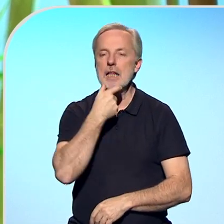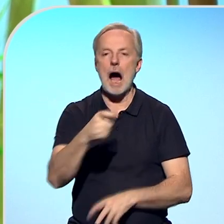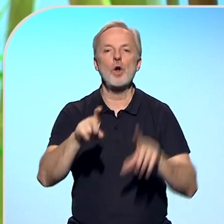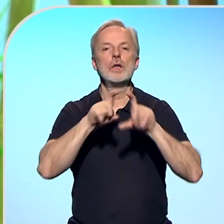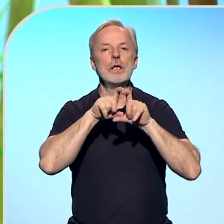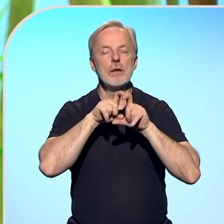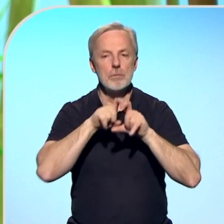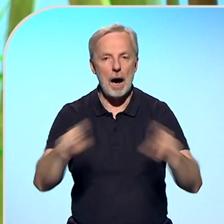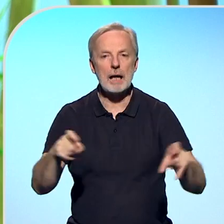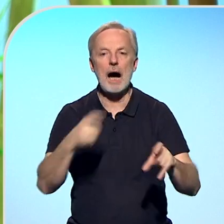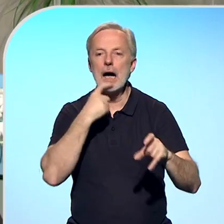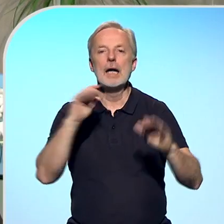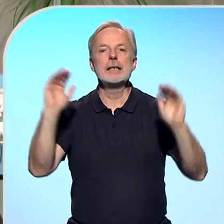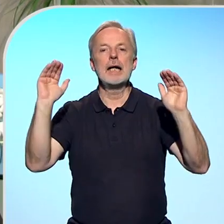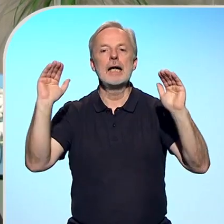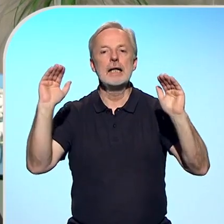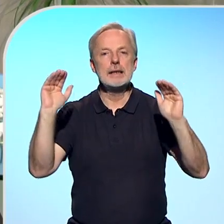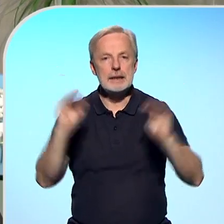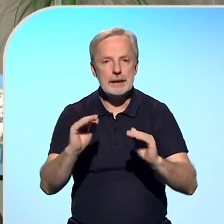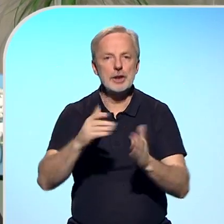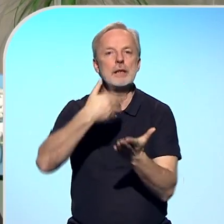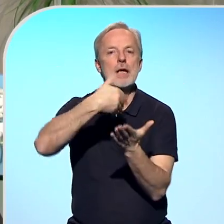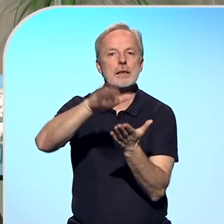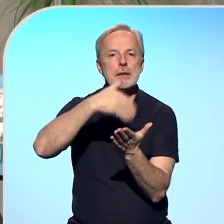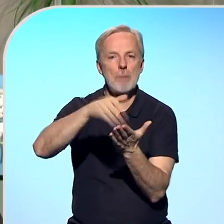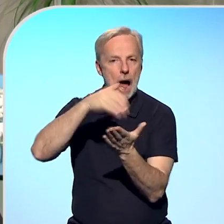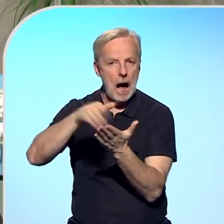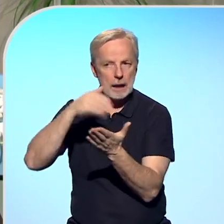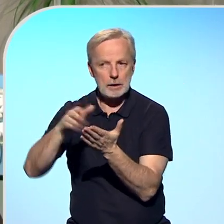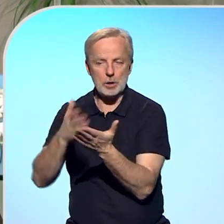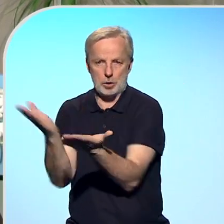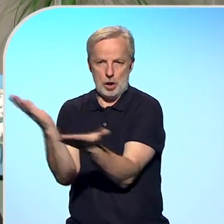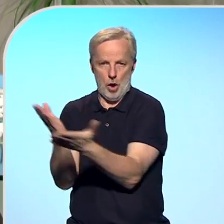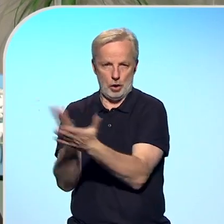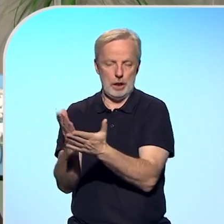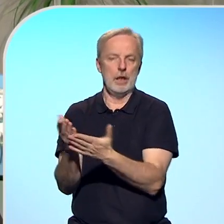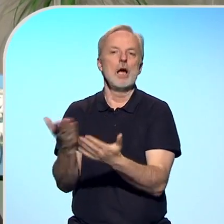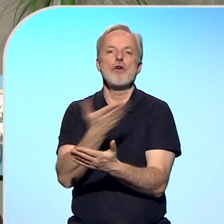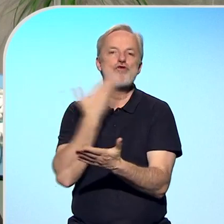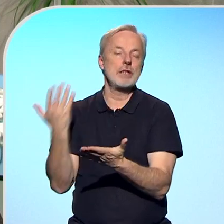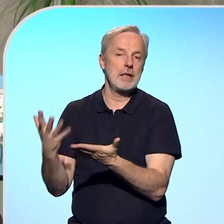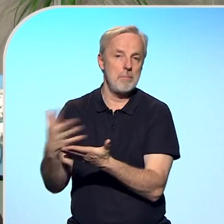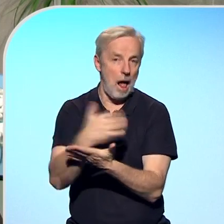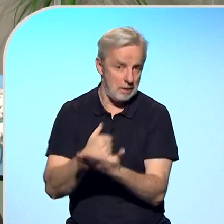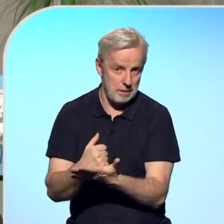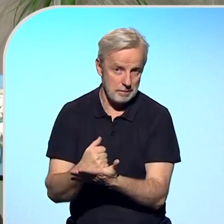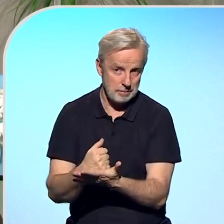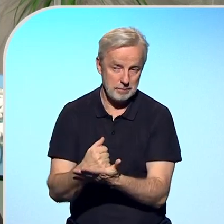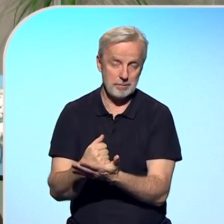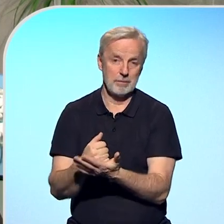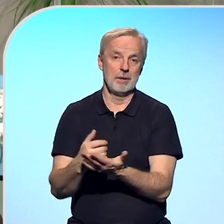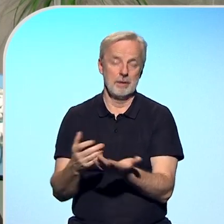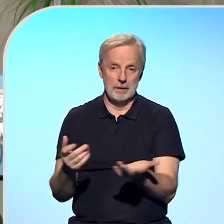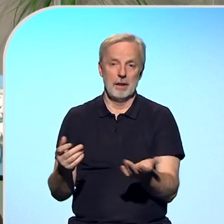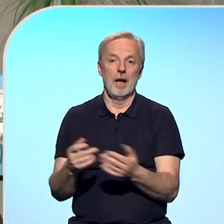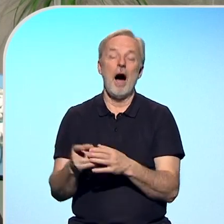zkrátka trošku znížit tu splátku k pomere našich príjmov. Aby to nebolo vlastne pre ľudí tak rizikové.